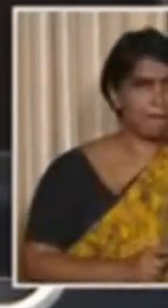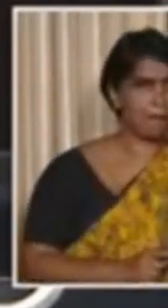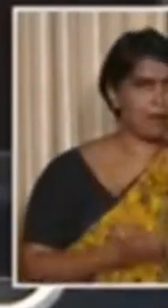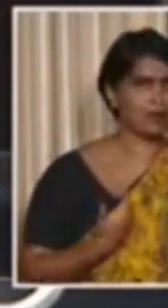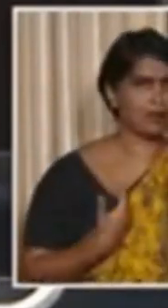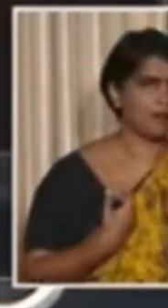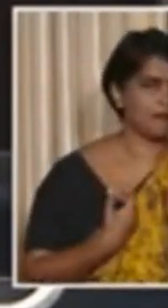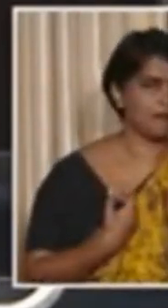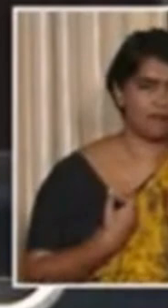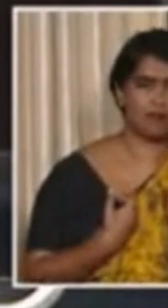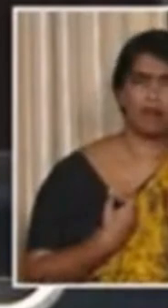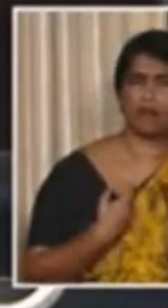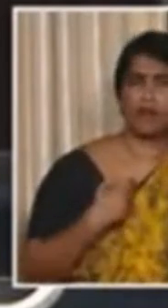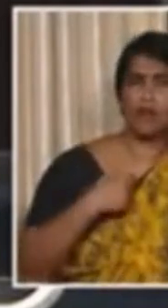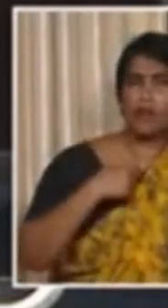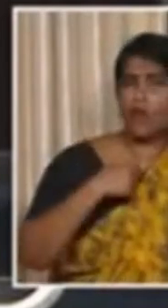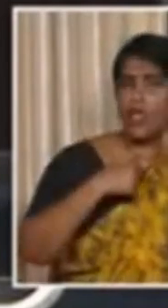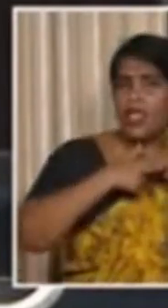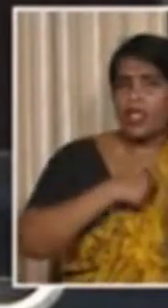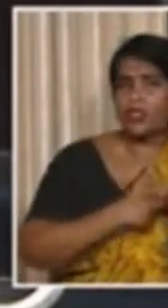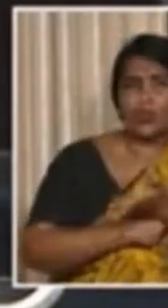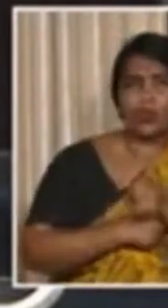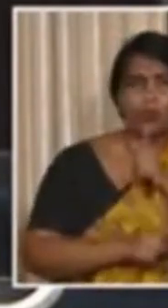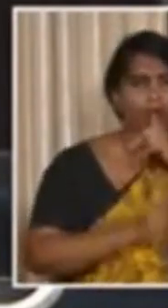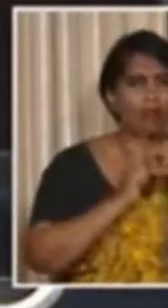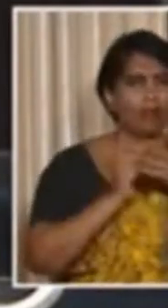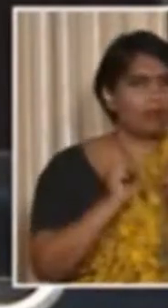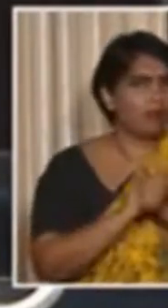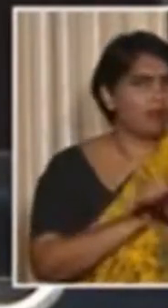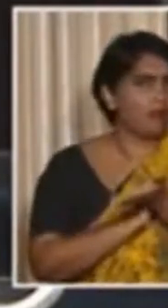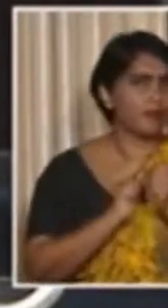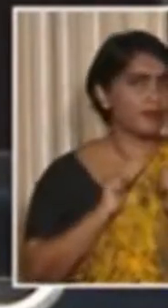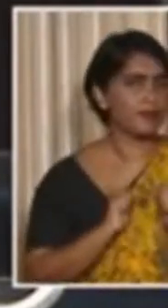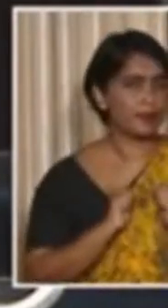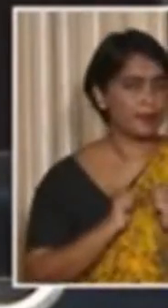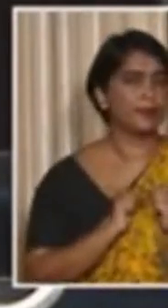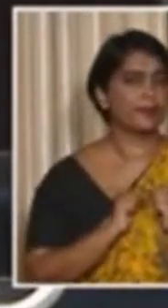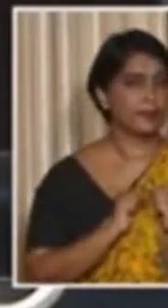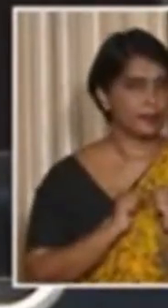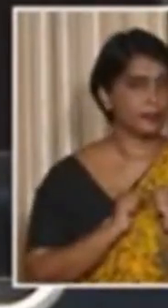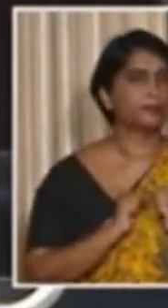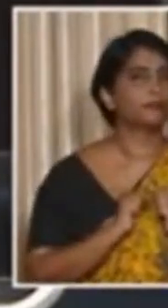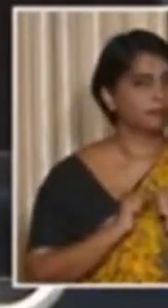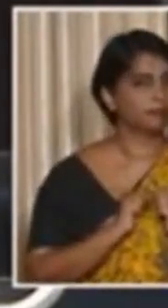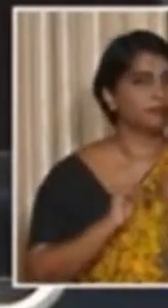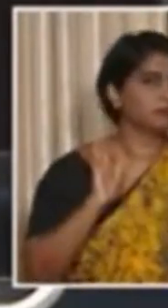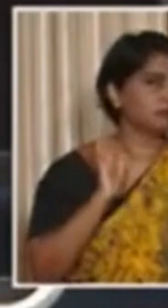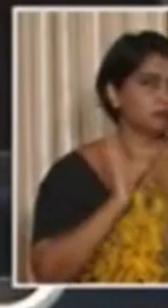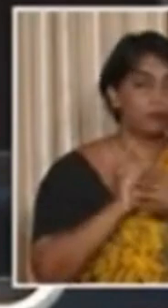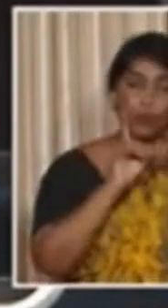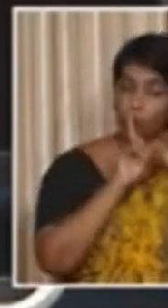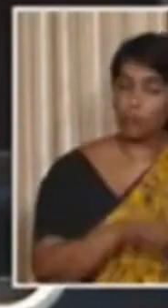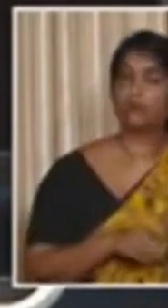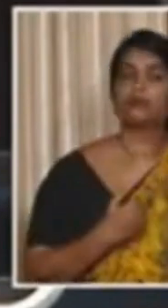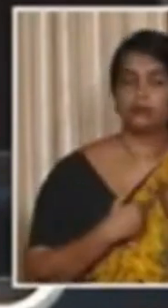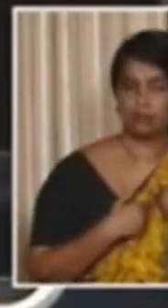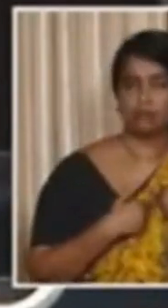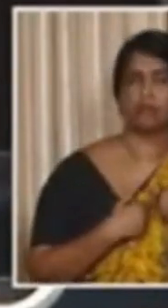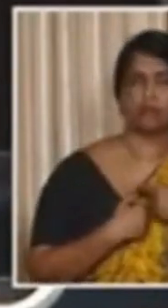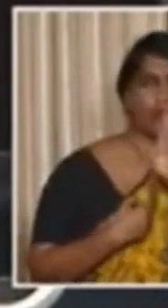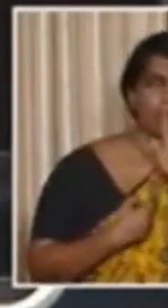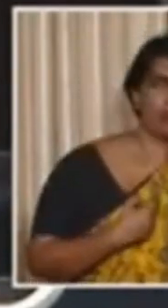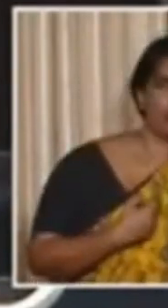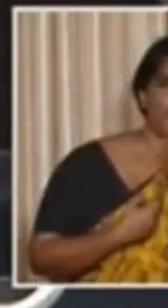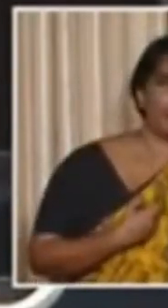எந்த அடிப்படையிலே அவர் செய்கிறார்? அதனால் தான் நாங்கள் சொல்கிறோம், அவர் ஒரு மனநோயாளி. அவரை இந்த சபையிலிருந்து நீக்க